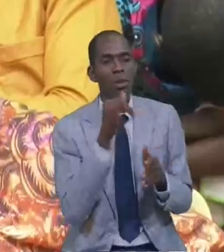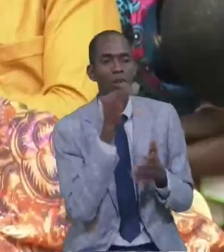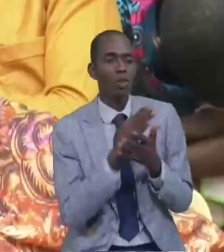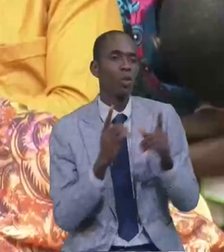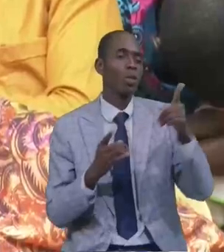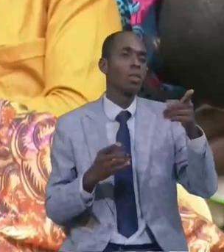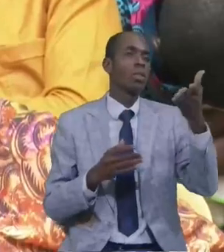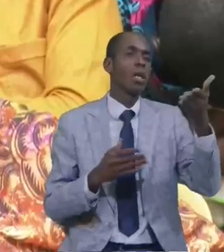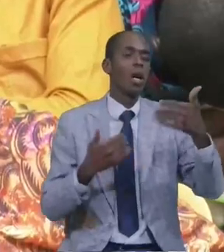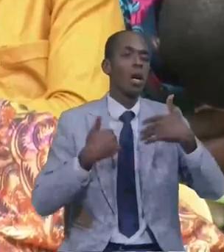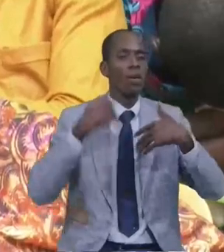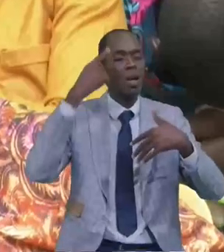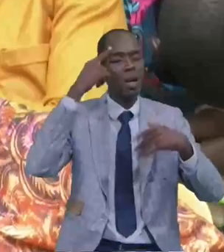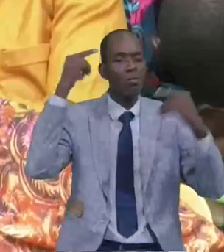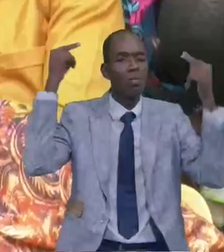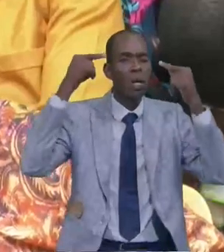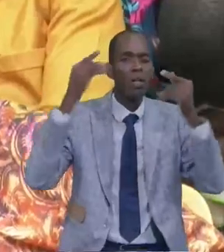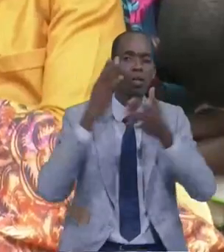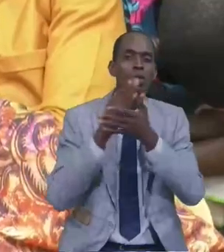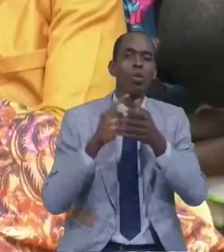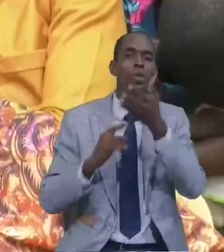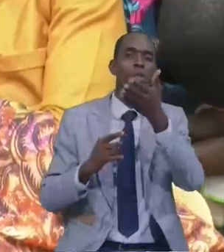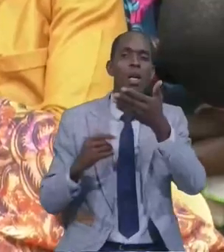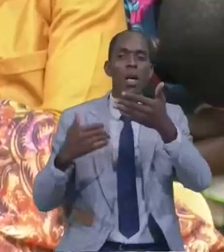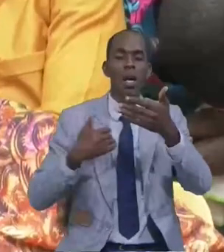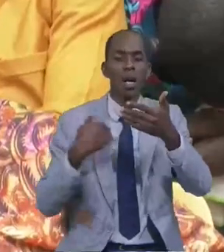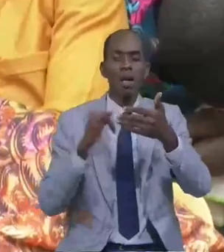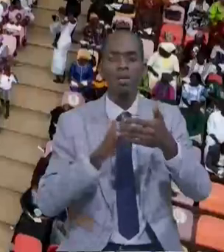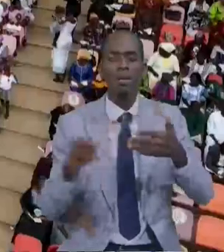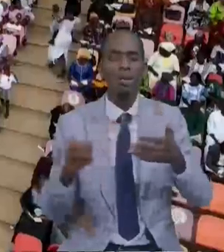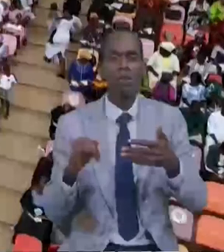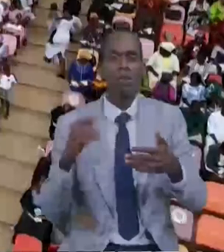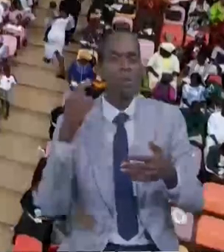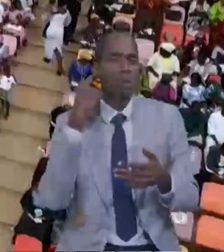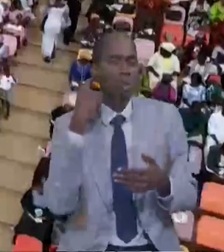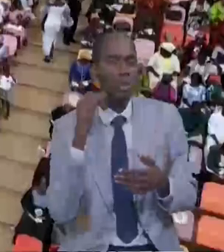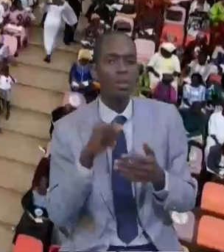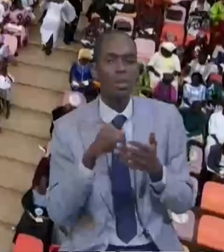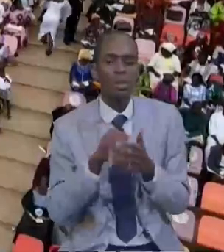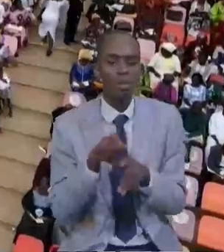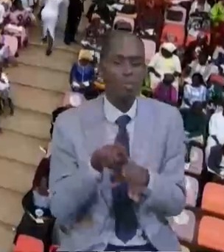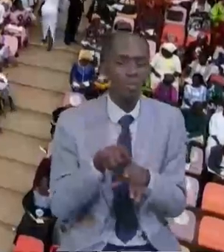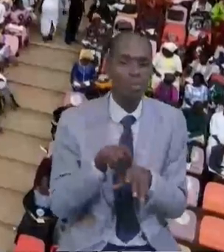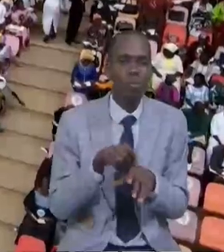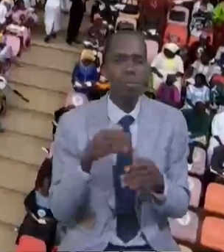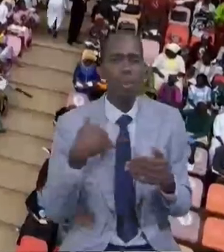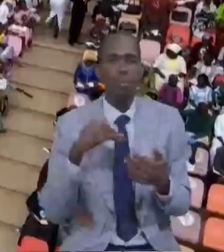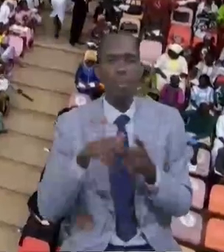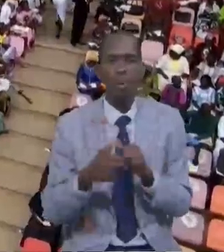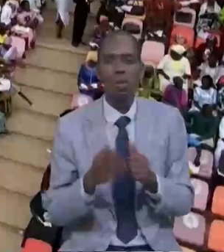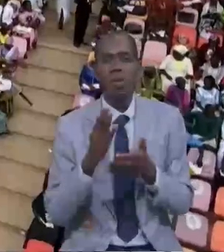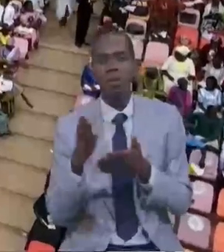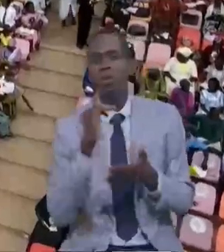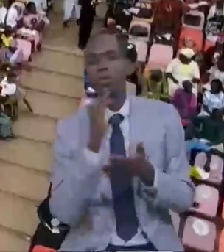Et ses oreilles le dérangent. Et dont la peau est en train de le